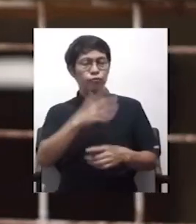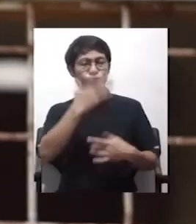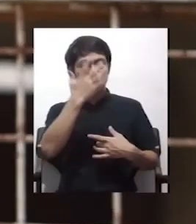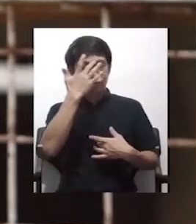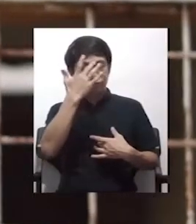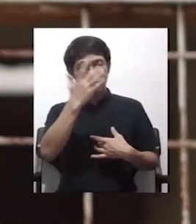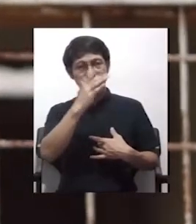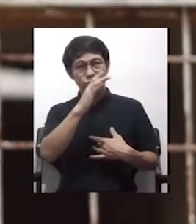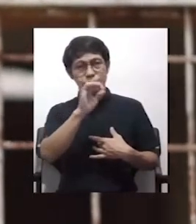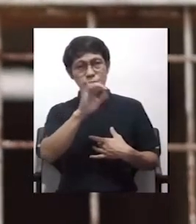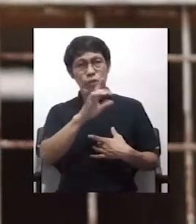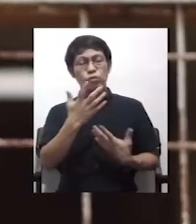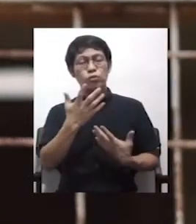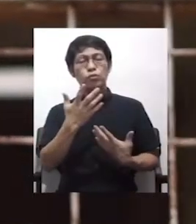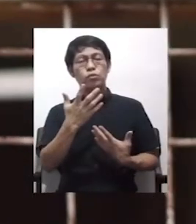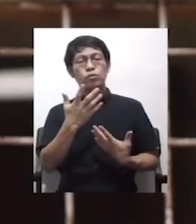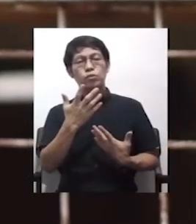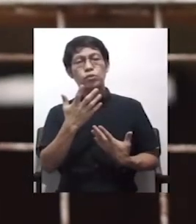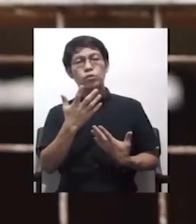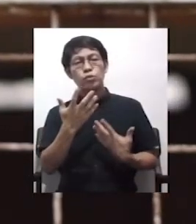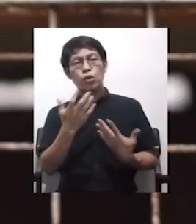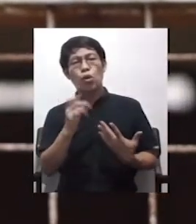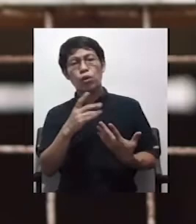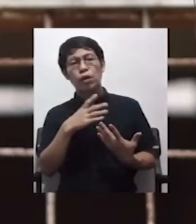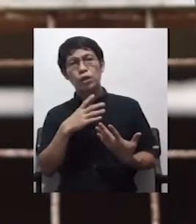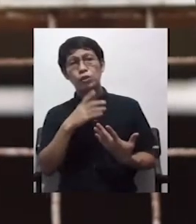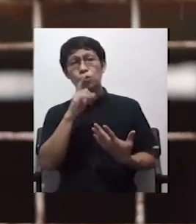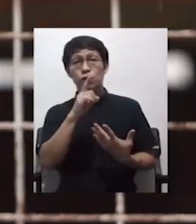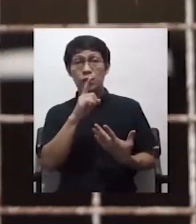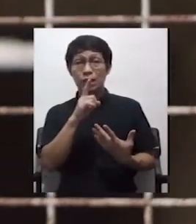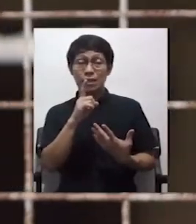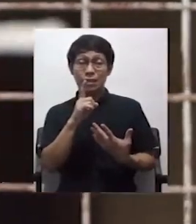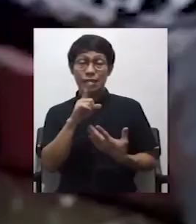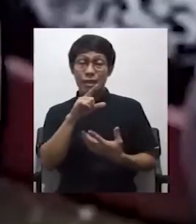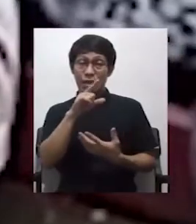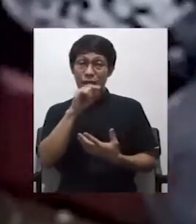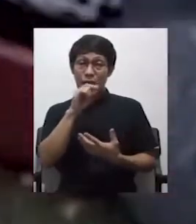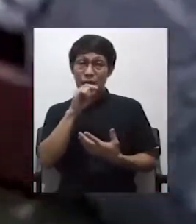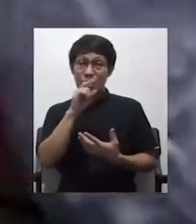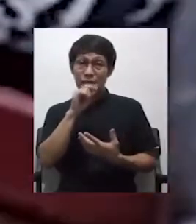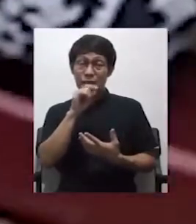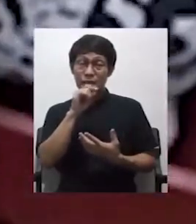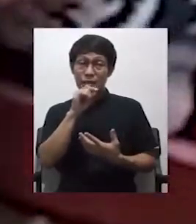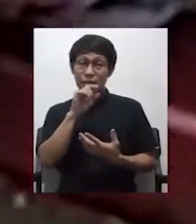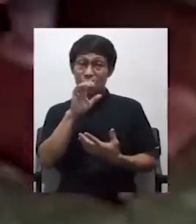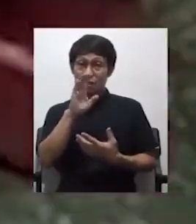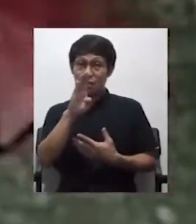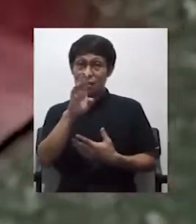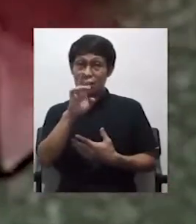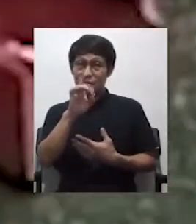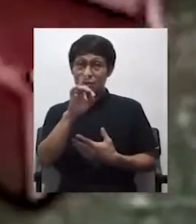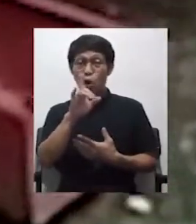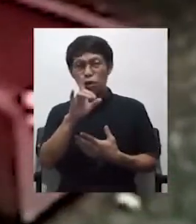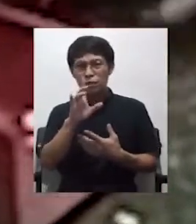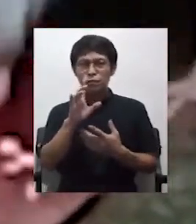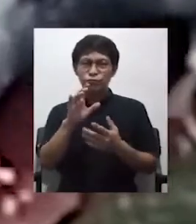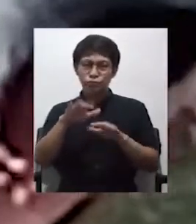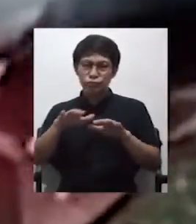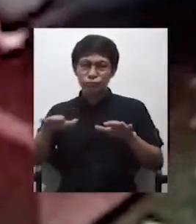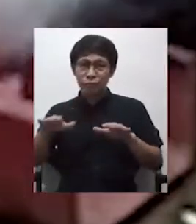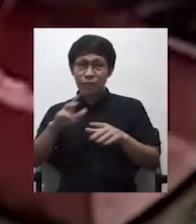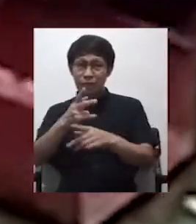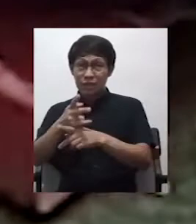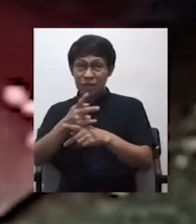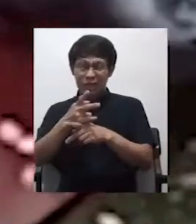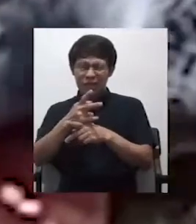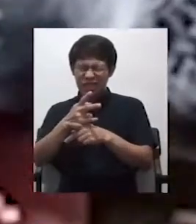kalapate. Kumbaga, tinatawag na breeder. Pina-breeder niya, dumami ng dumami. Hanggat sa binenta niya yung iba para sa